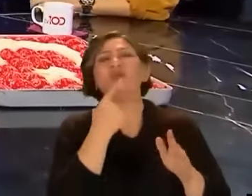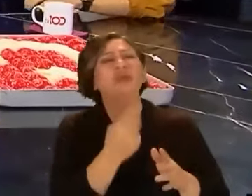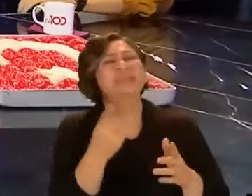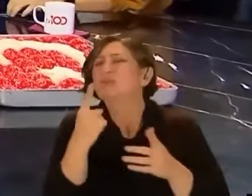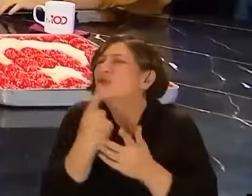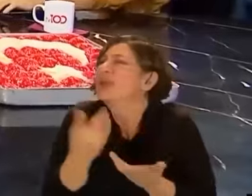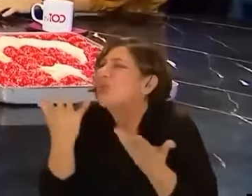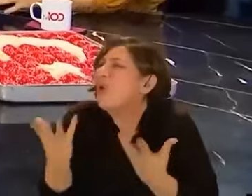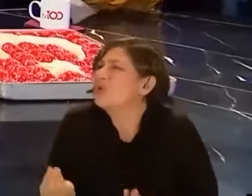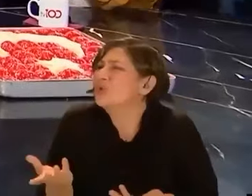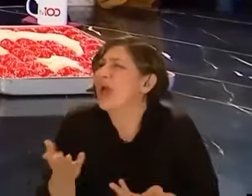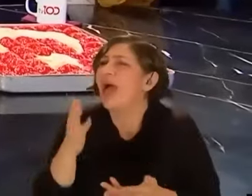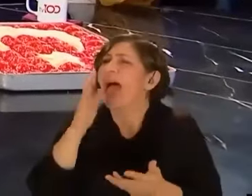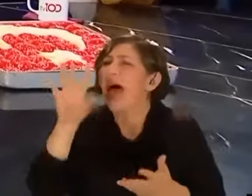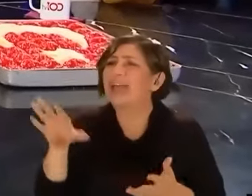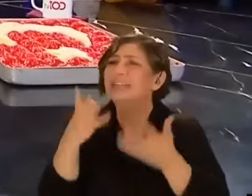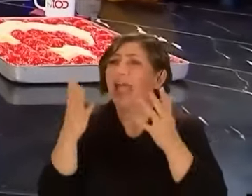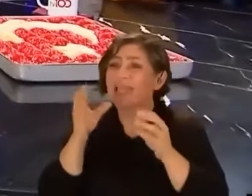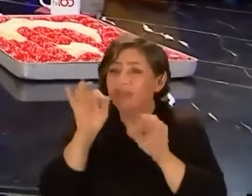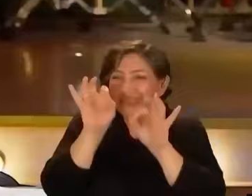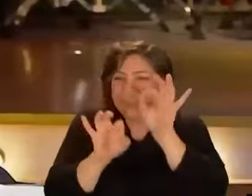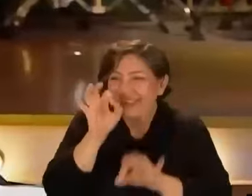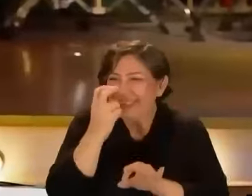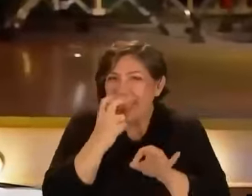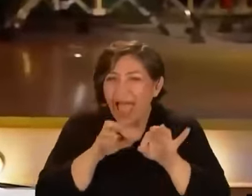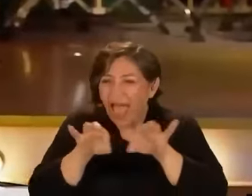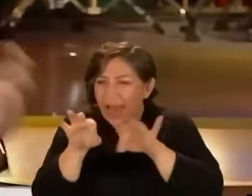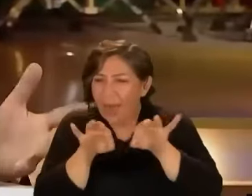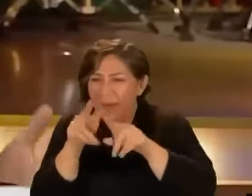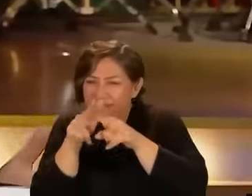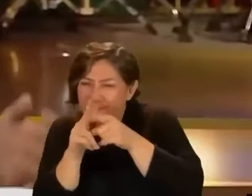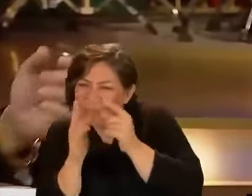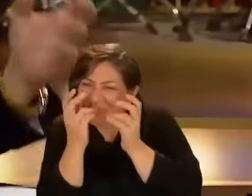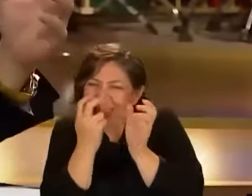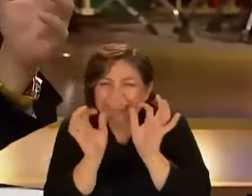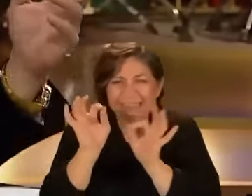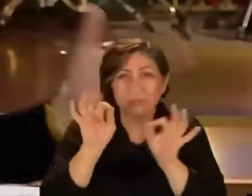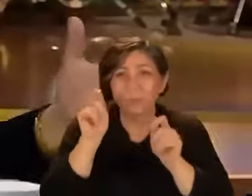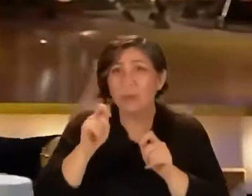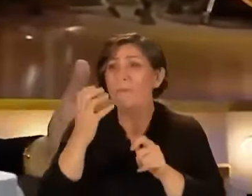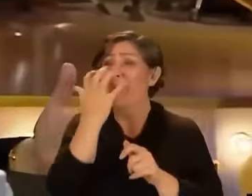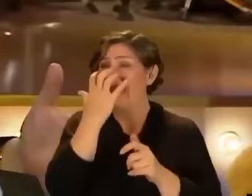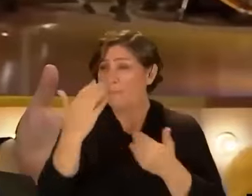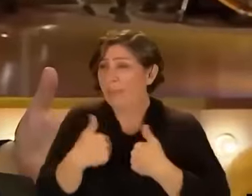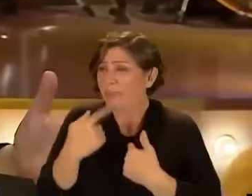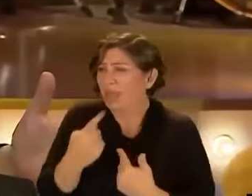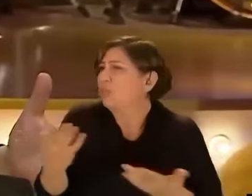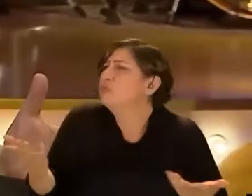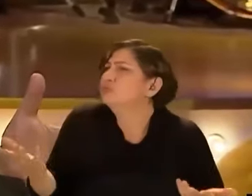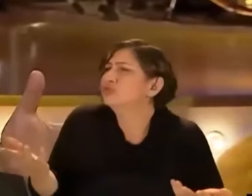olur. Her yani, haltıda çok mu ayarlıyorsun? Yani? Yok hiçbir şey ayarlamıyorum bir aslında. Bir tamam beklenen benim de.